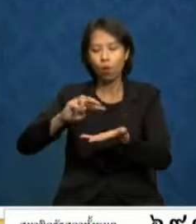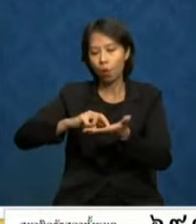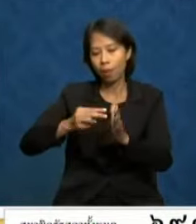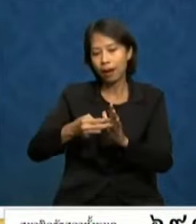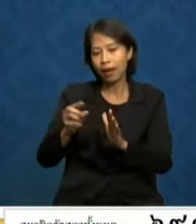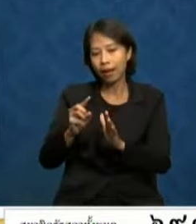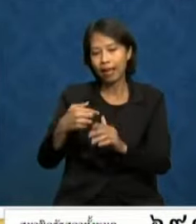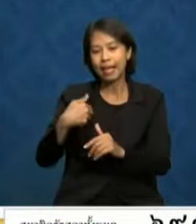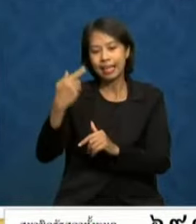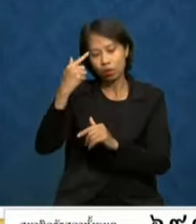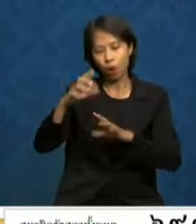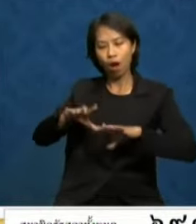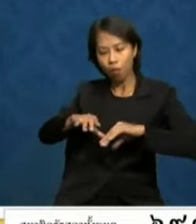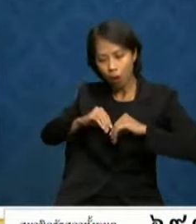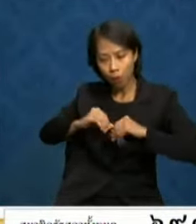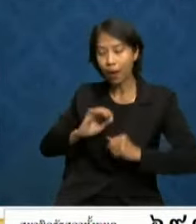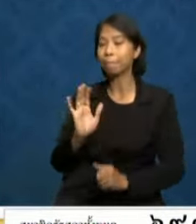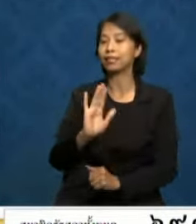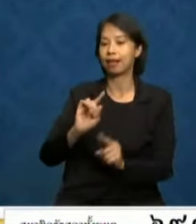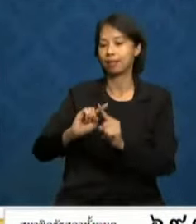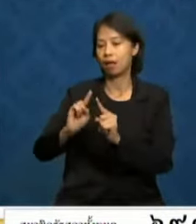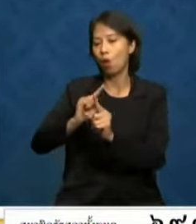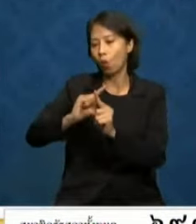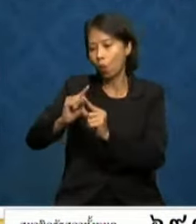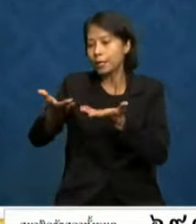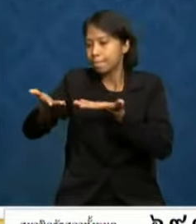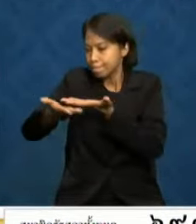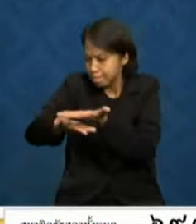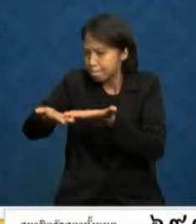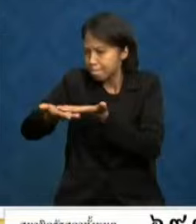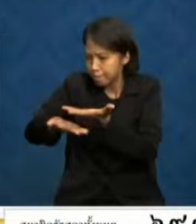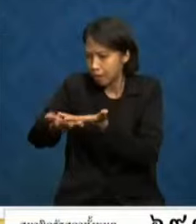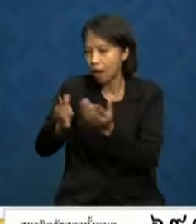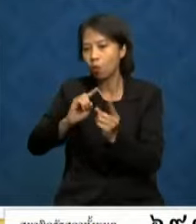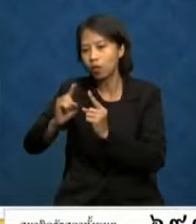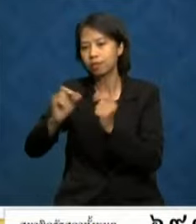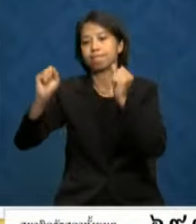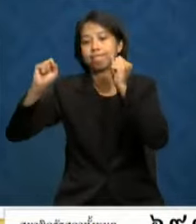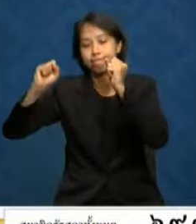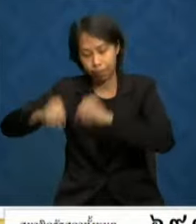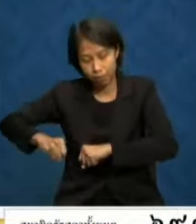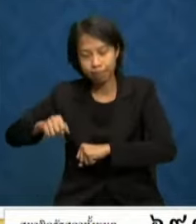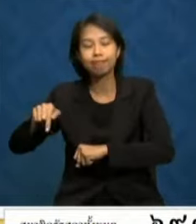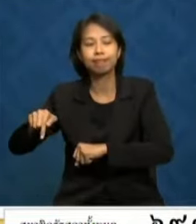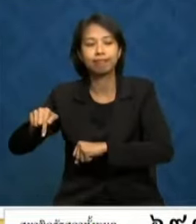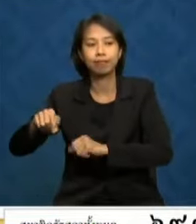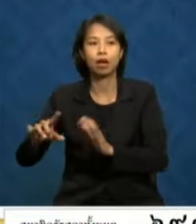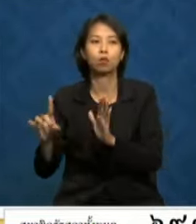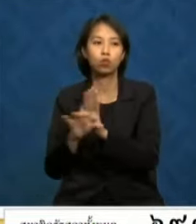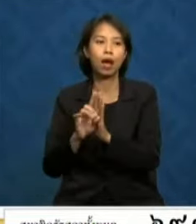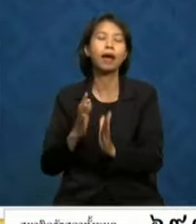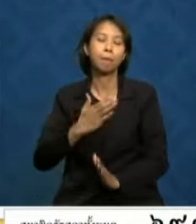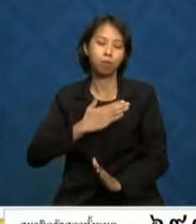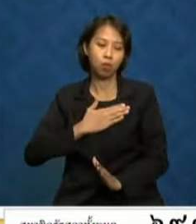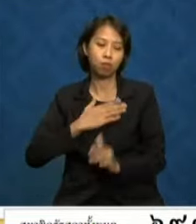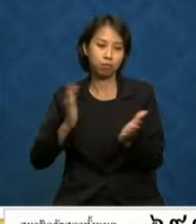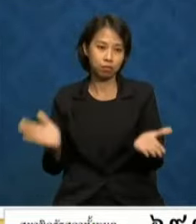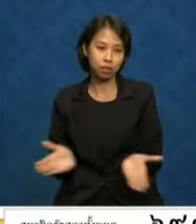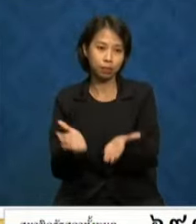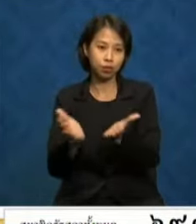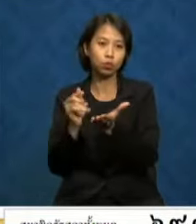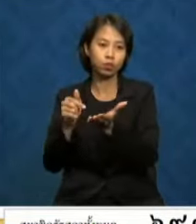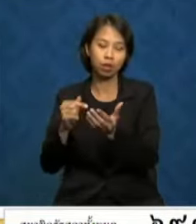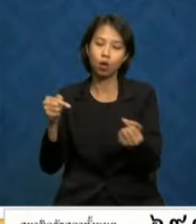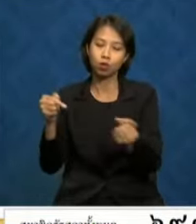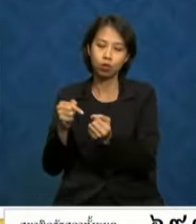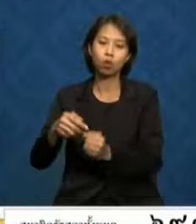าจะสยบยอมนะครับแต่จะต้องเจรจาอย่างชาญฉลาดเพื่อให้เราไม่เสียเปรียบก็สุดท้ายนี้นะครับผมสนับสนุนนะครับกับ